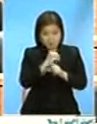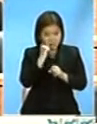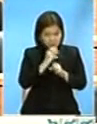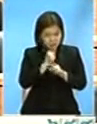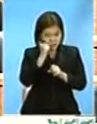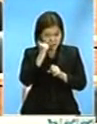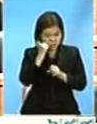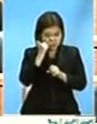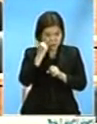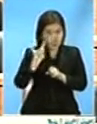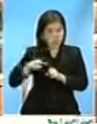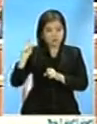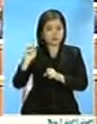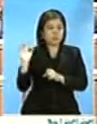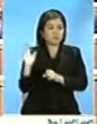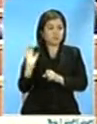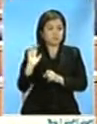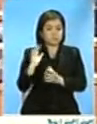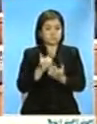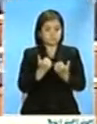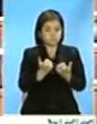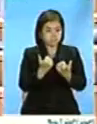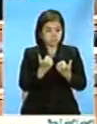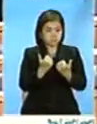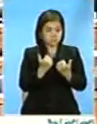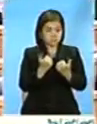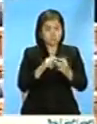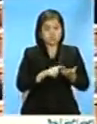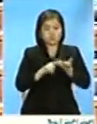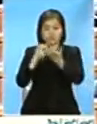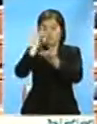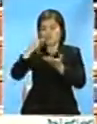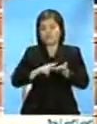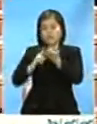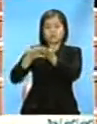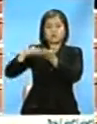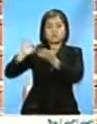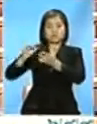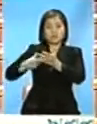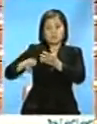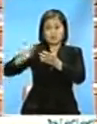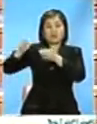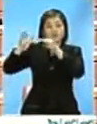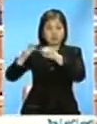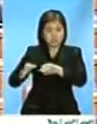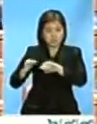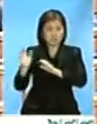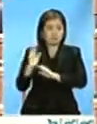ให้สารลงมาเพิงตัวจริงๆแล้วก็ทำให้เกิดความไม่เข้าใจนะครับ